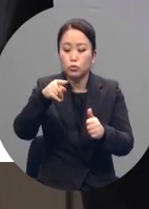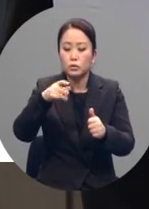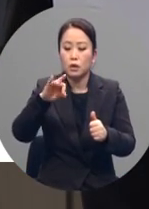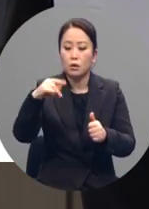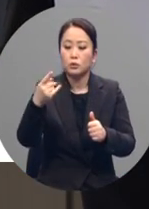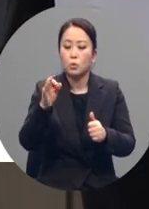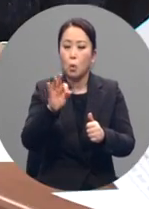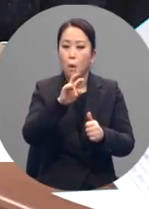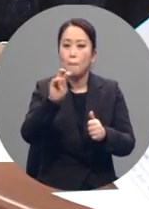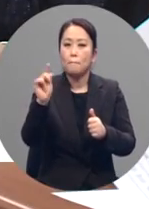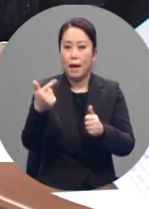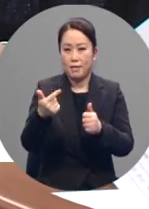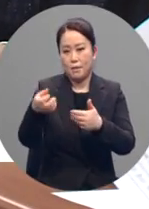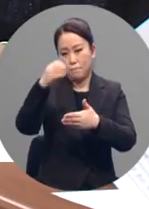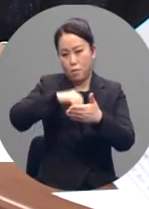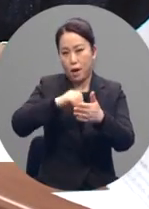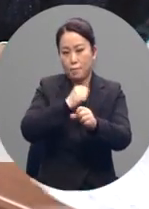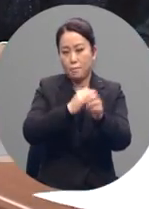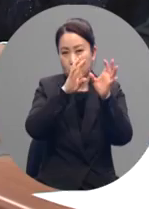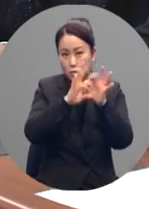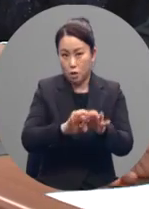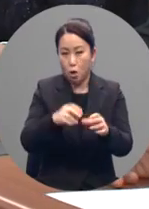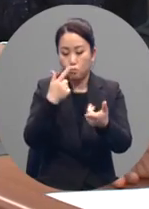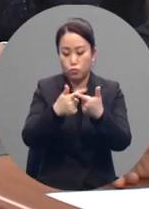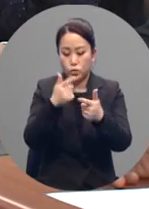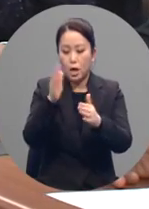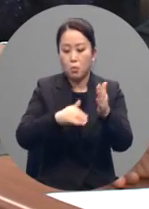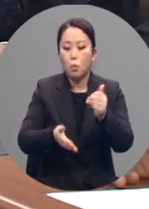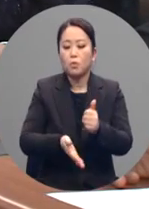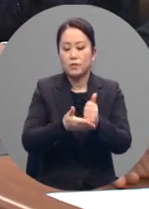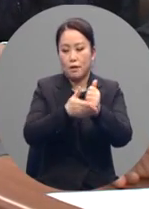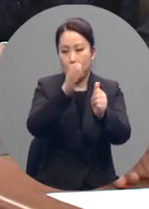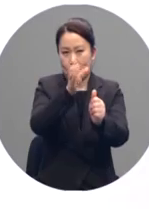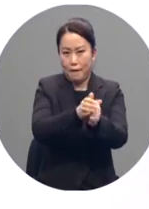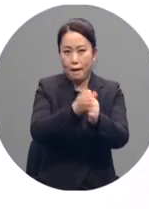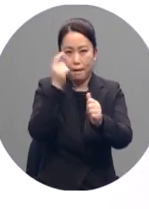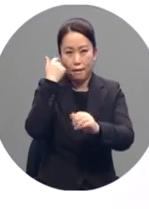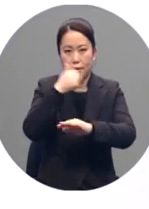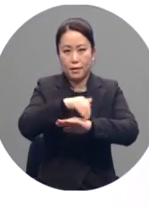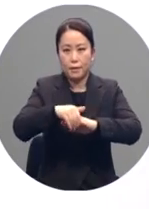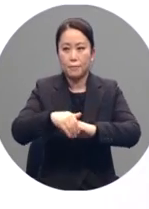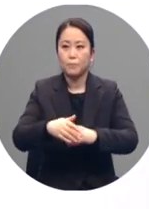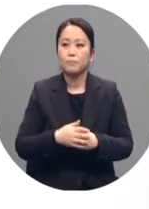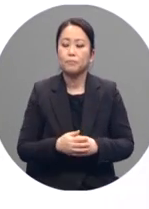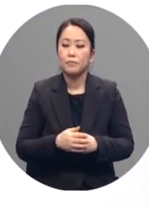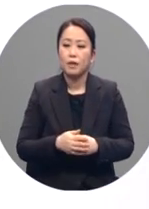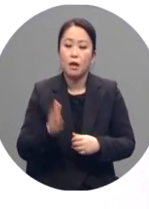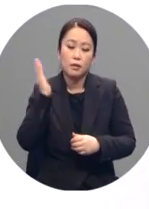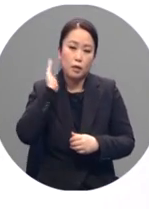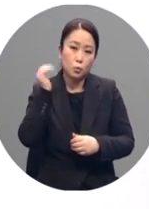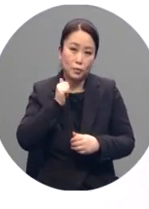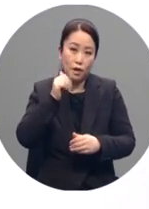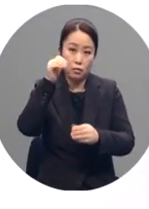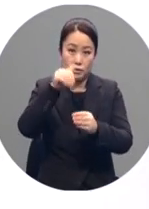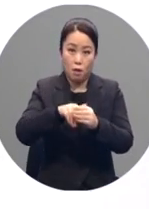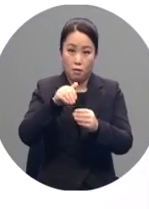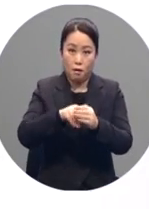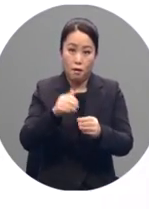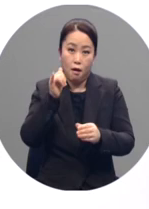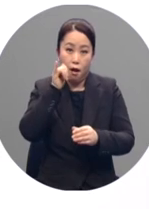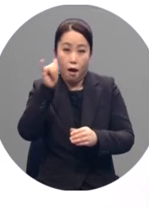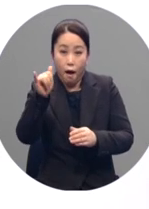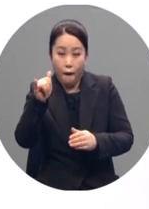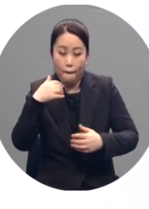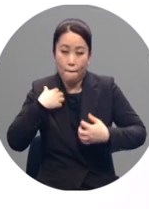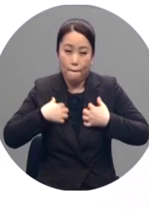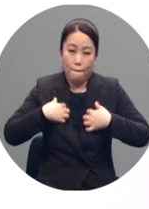포함되면서 부산 공천 작업을 주도할 것으로 예상됩니다. 대선 승리 기쁨을 맛보기 전에